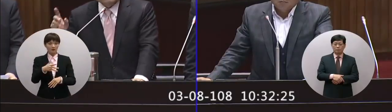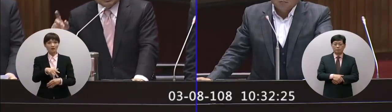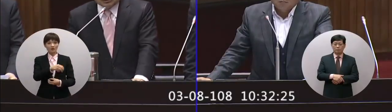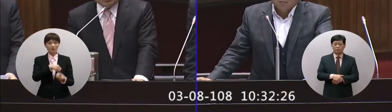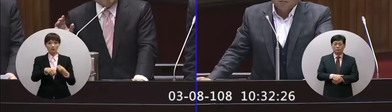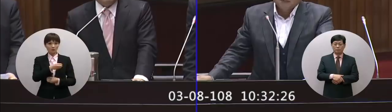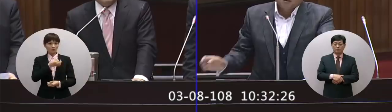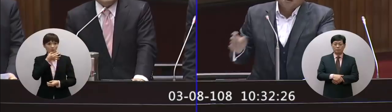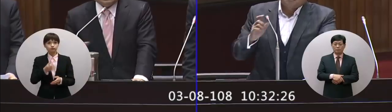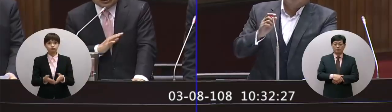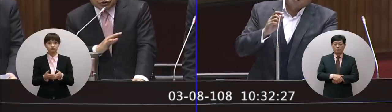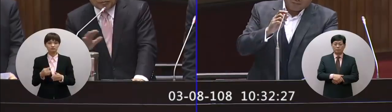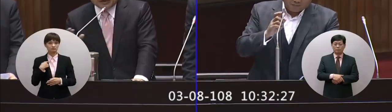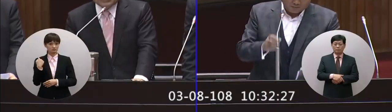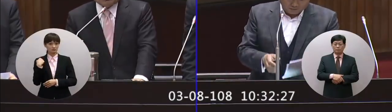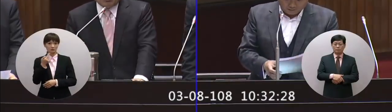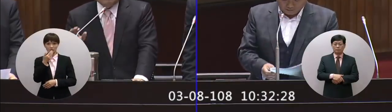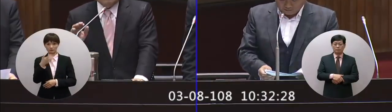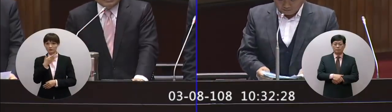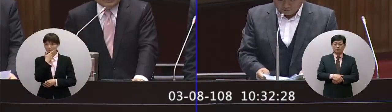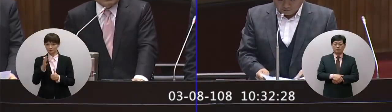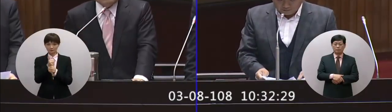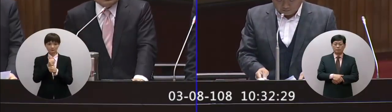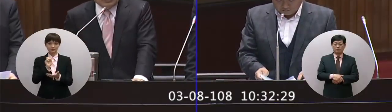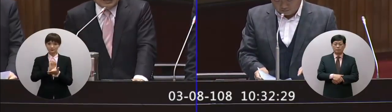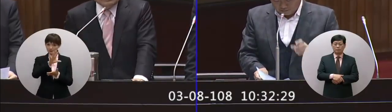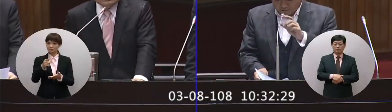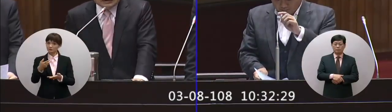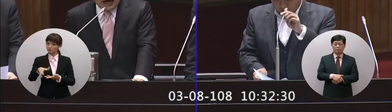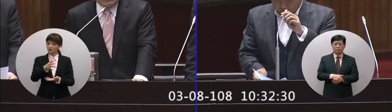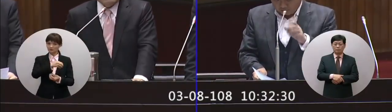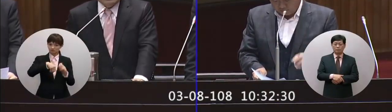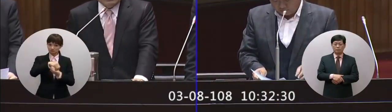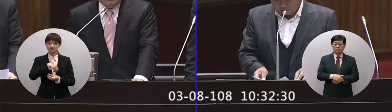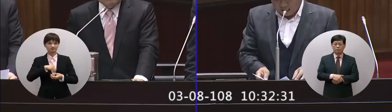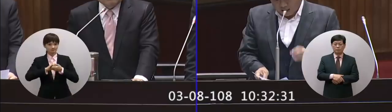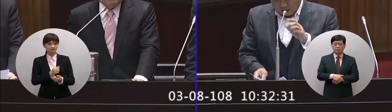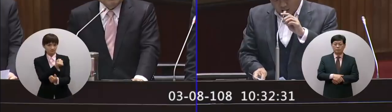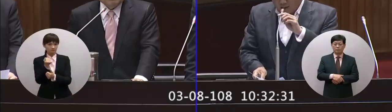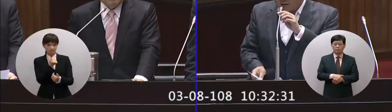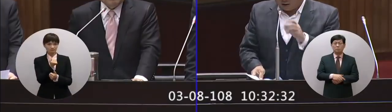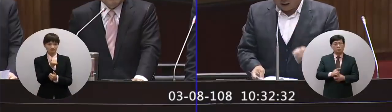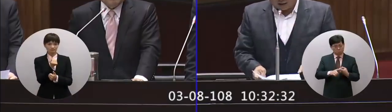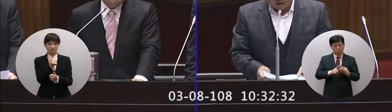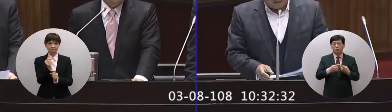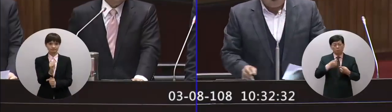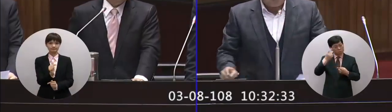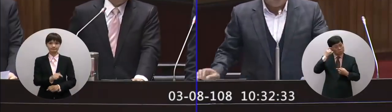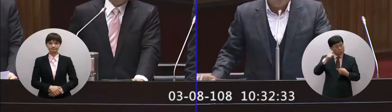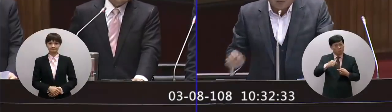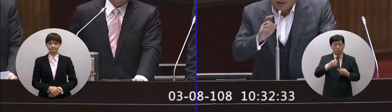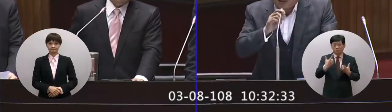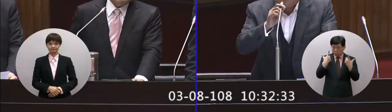咱水利署咧报告的是，伫即方面的调度一定好好来掌握。 对我想这个